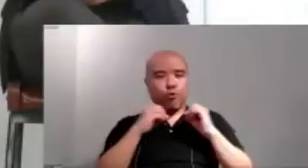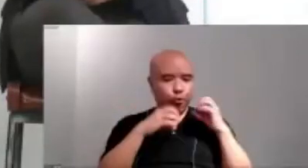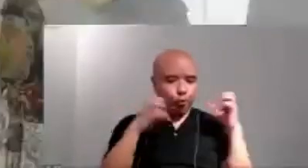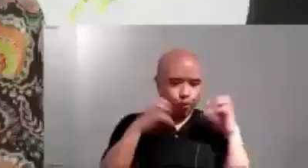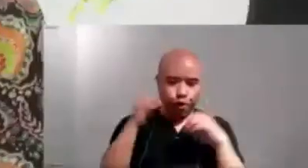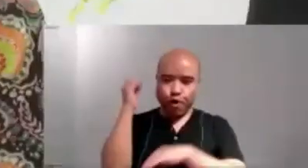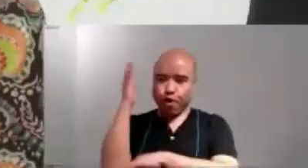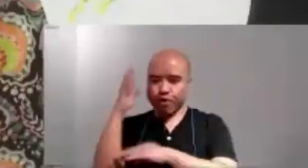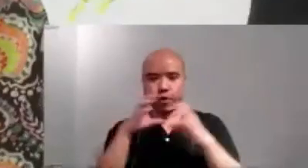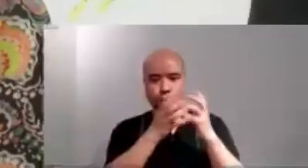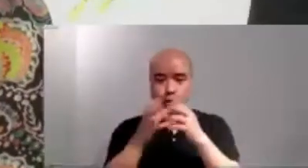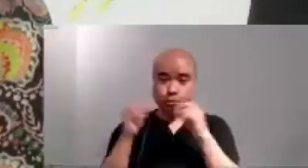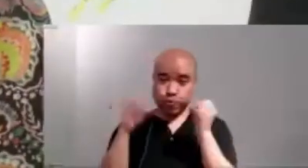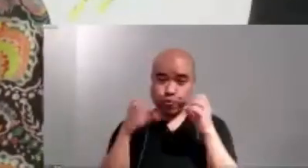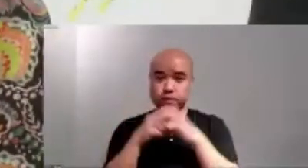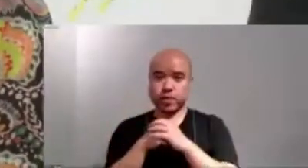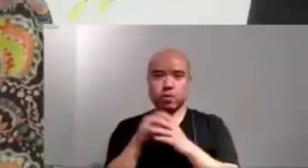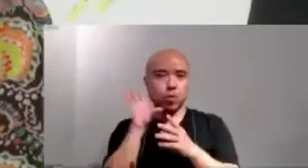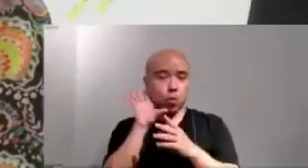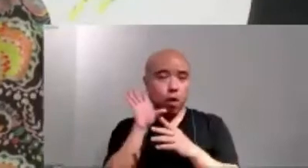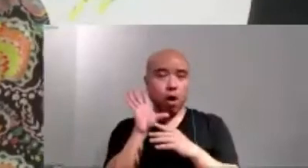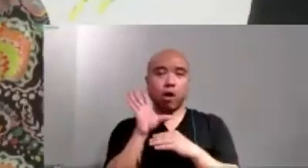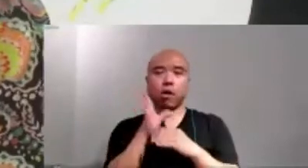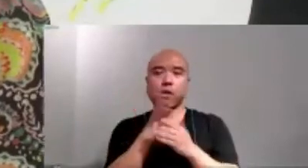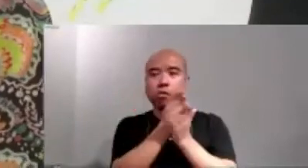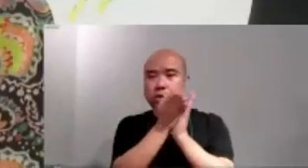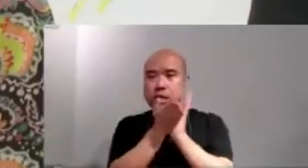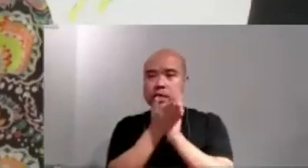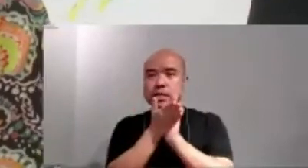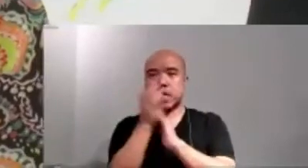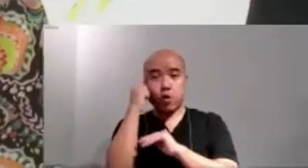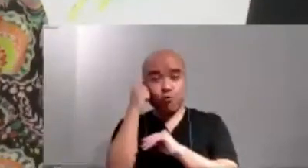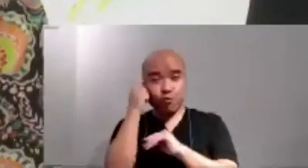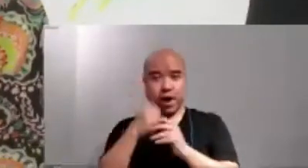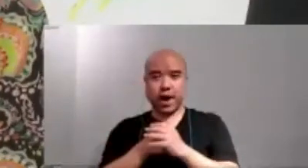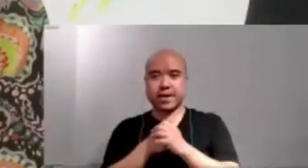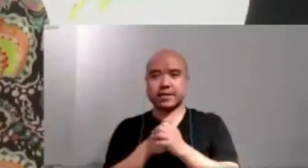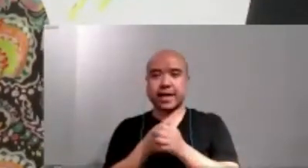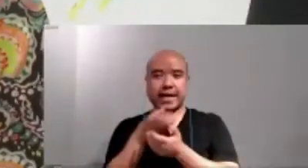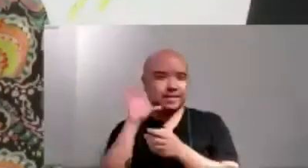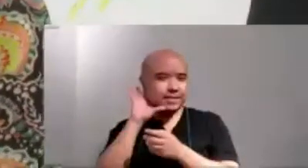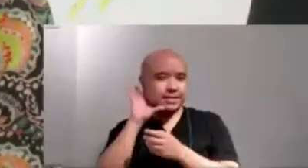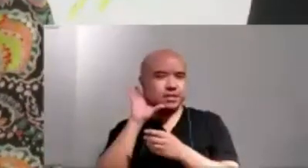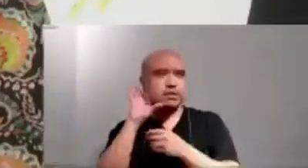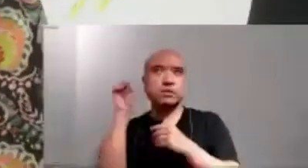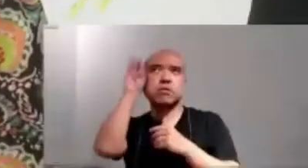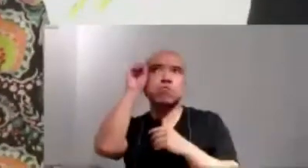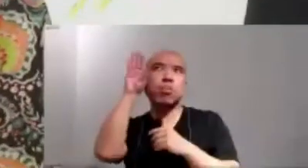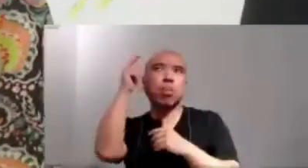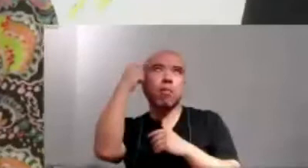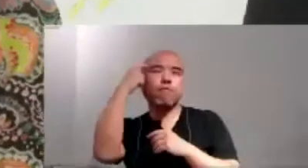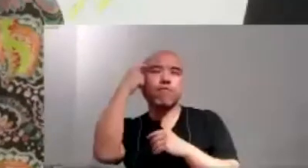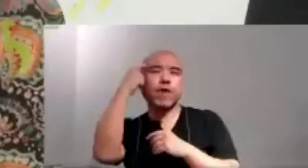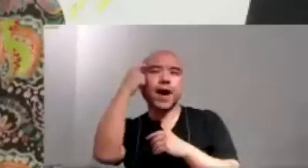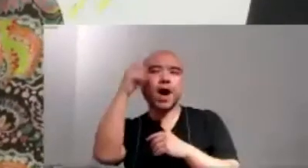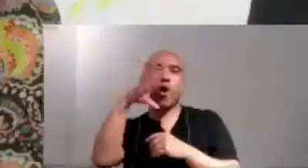小组讨论的，聆听了很多不同角度的意见，也都听到很多创新的思维，又深入了解了